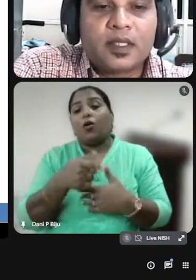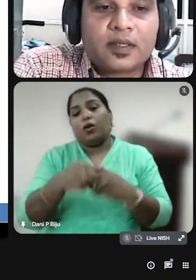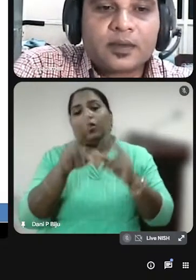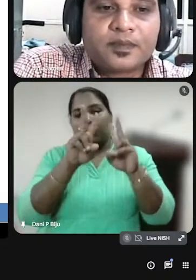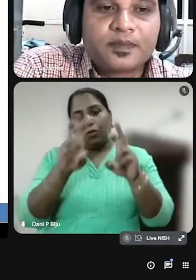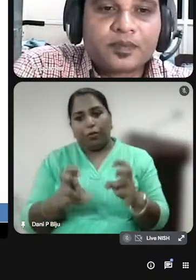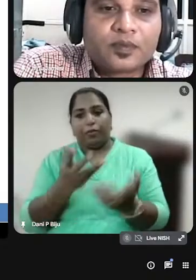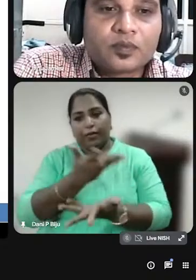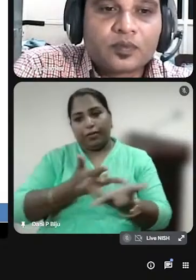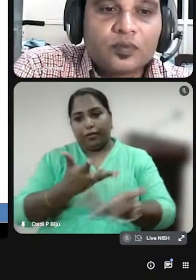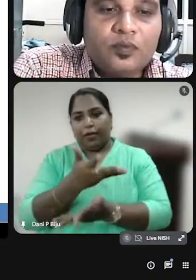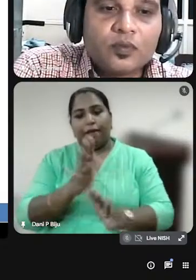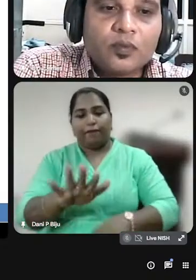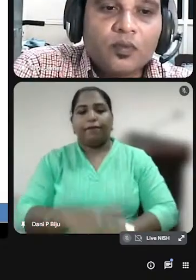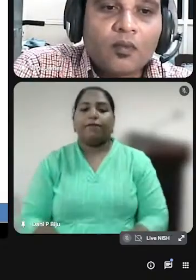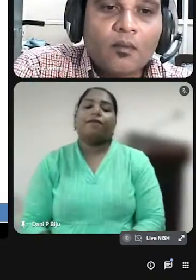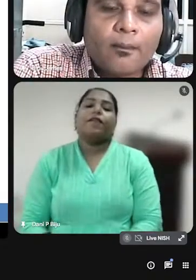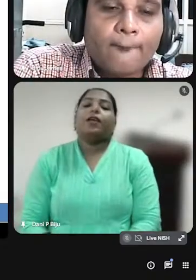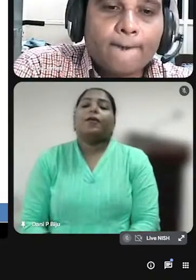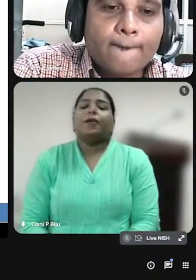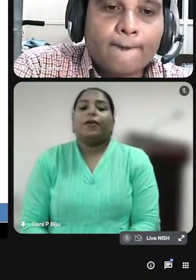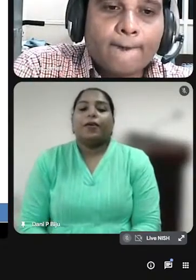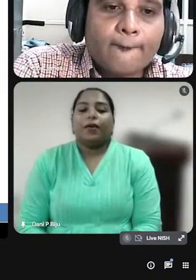സ്ലൈഡ് പ്ലീസ്.